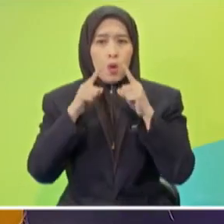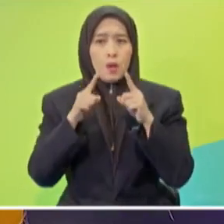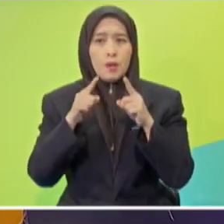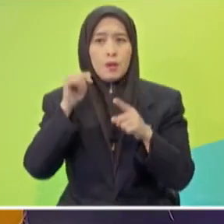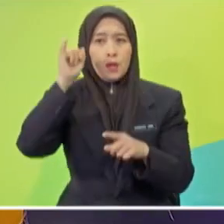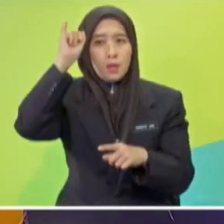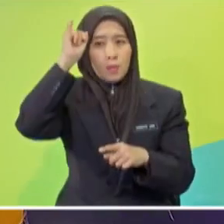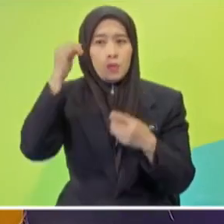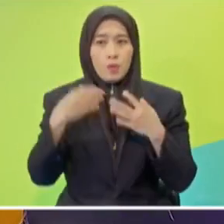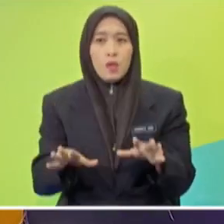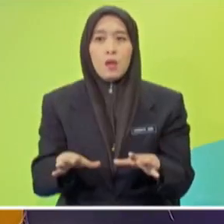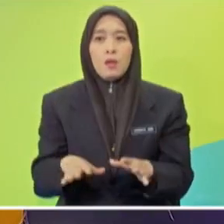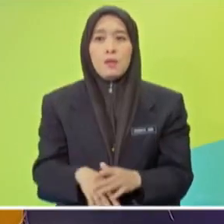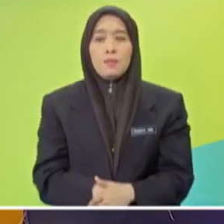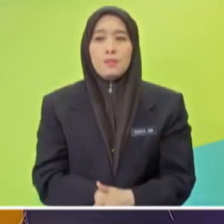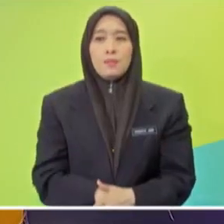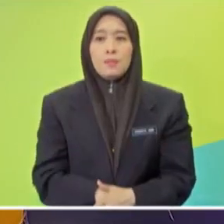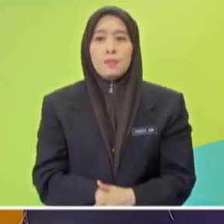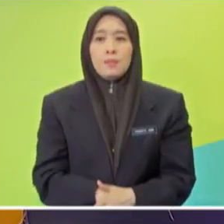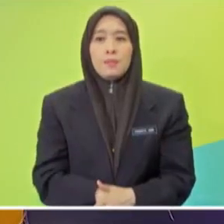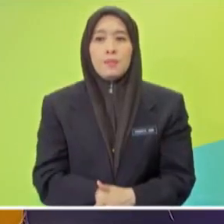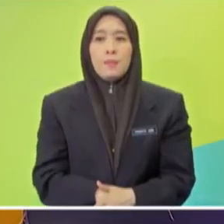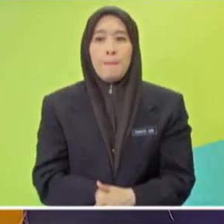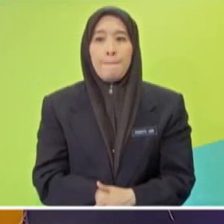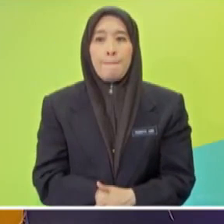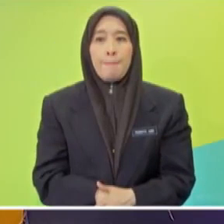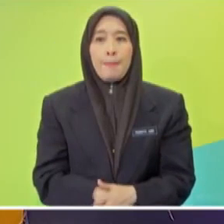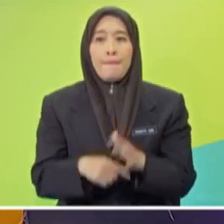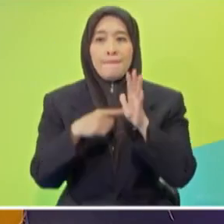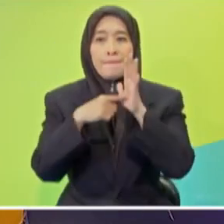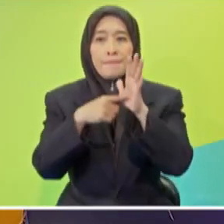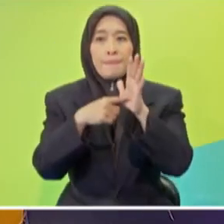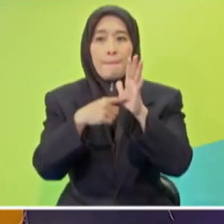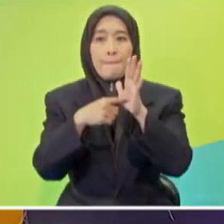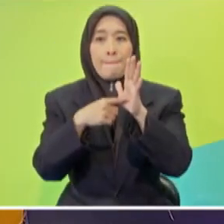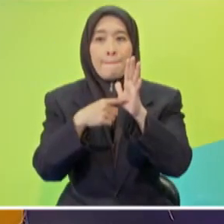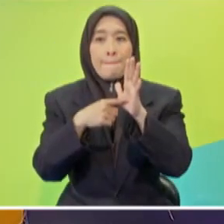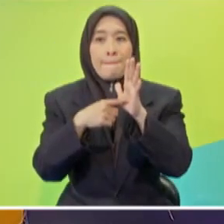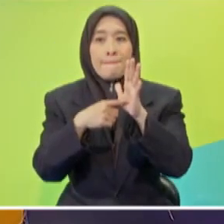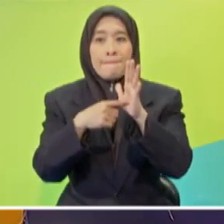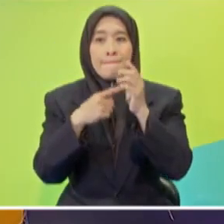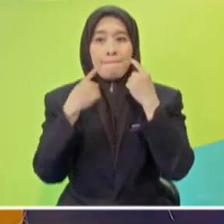deh dah oke deh siap oke oke cuma boleh tunjukkan